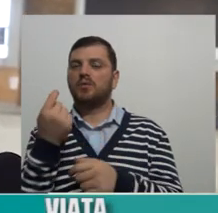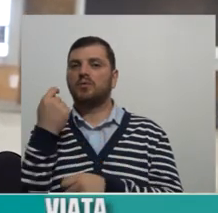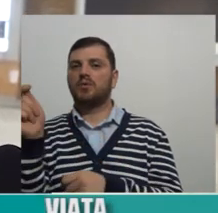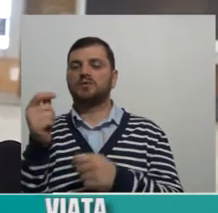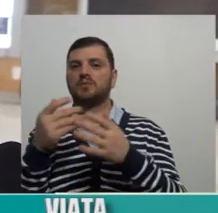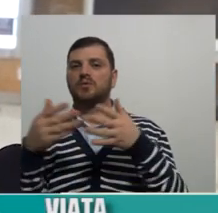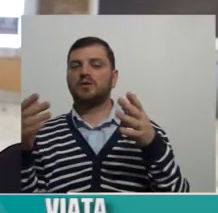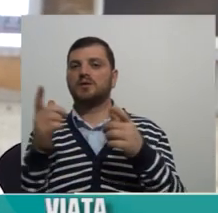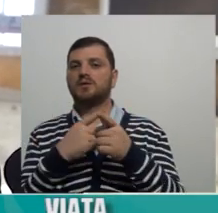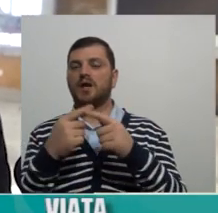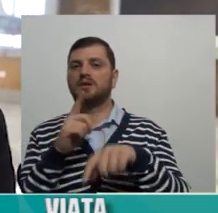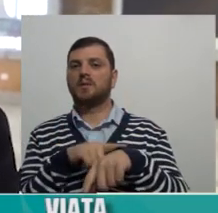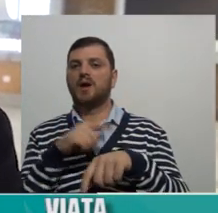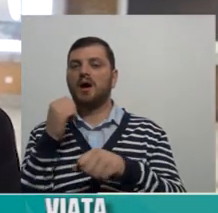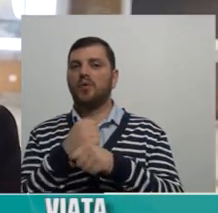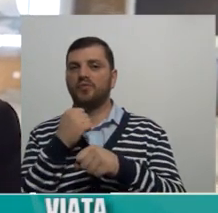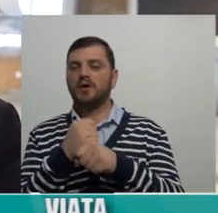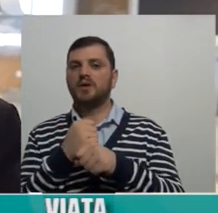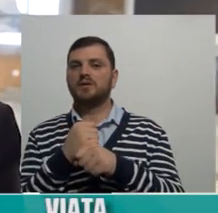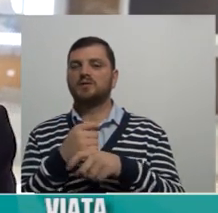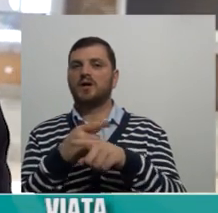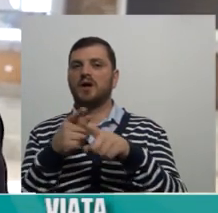mult. Ei, și între timp